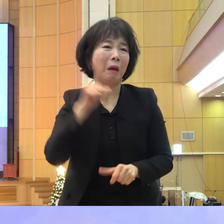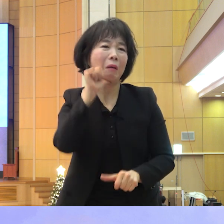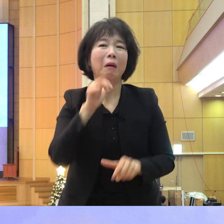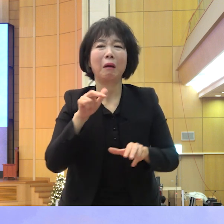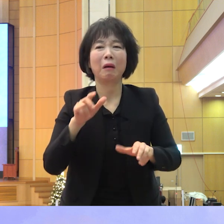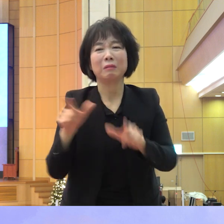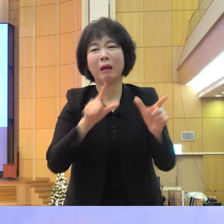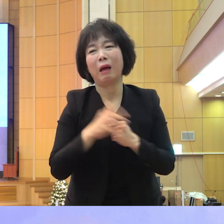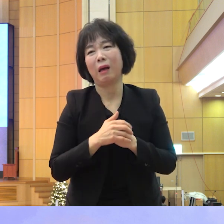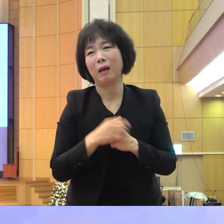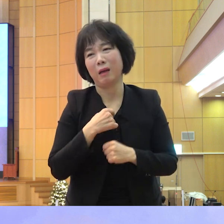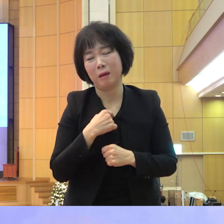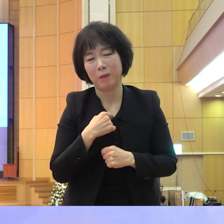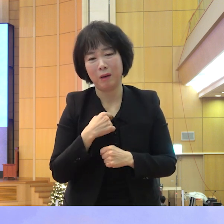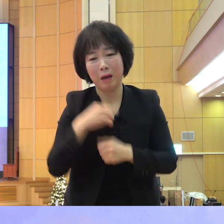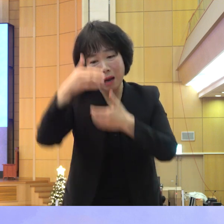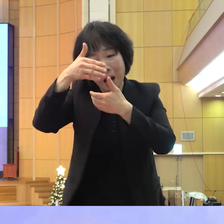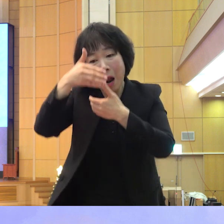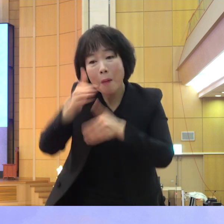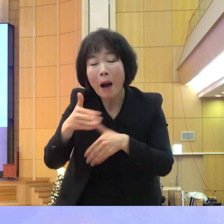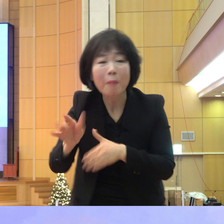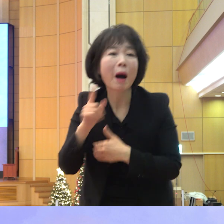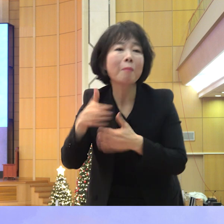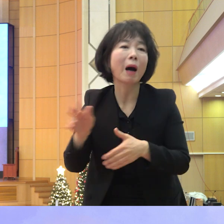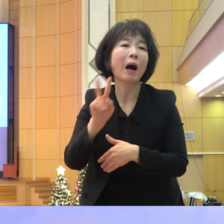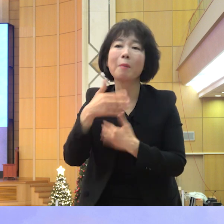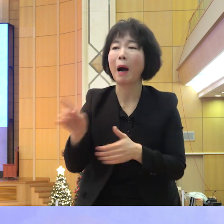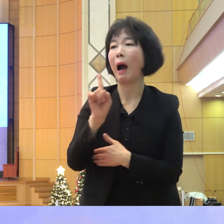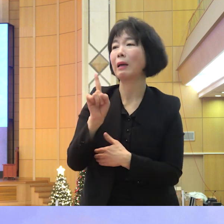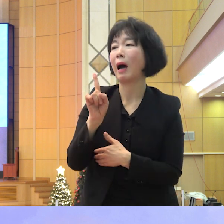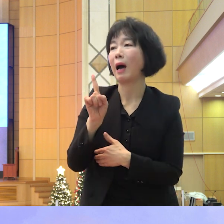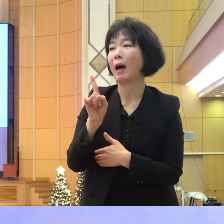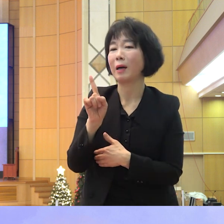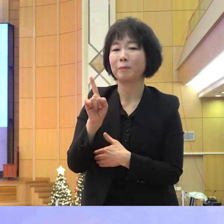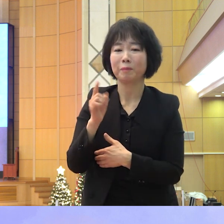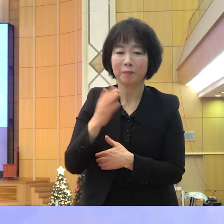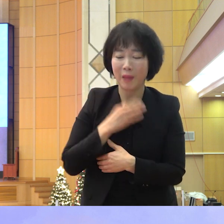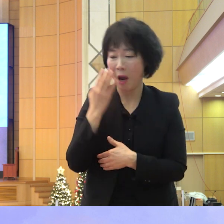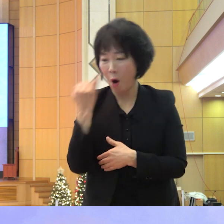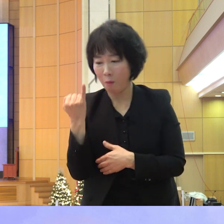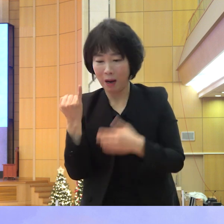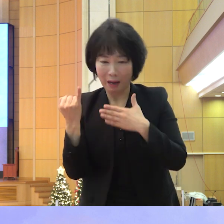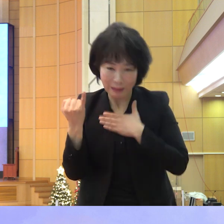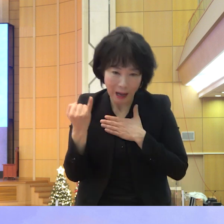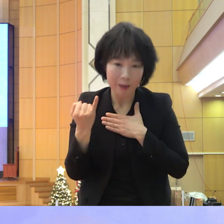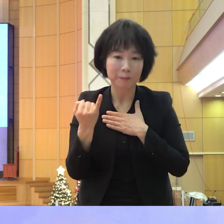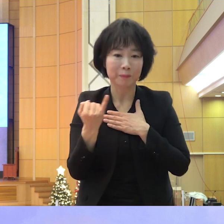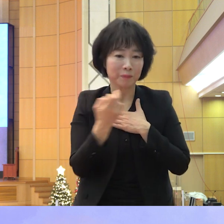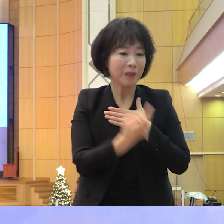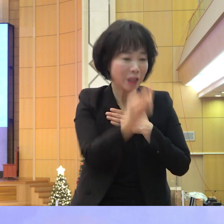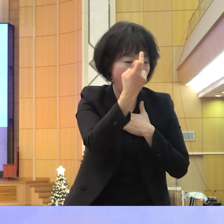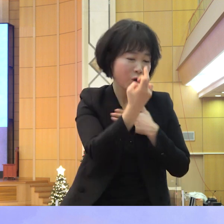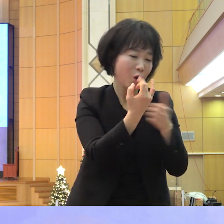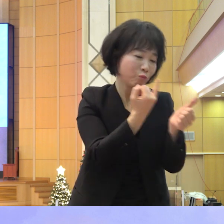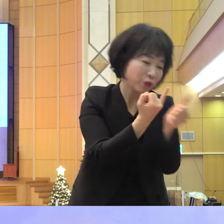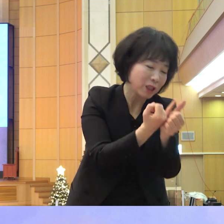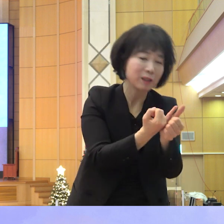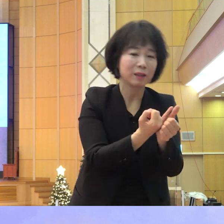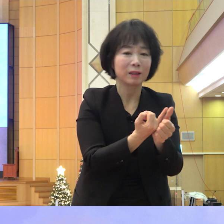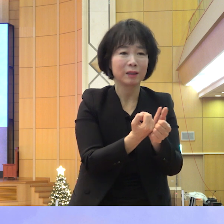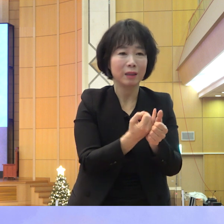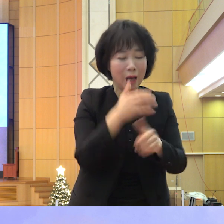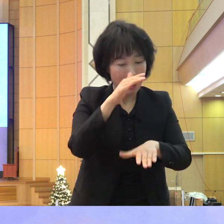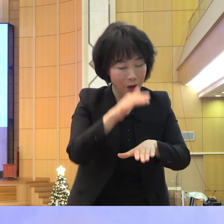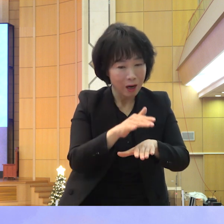어머님, 우리 형님, 우리 형수님, 조카들 둘, 그때만